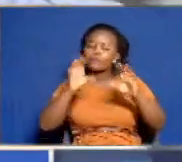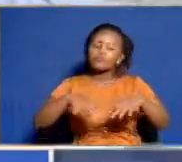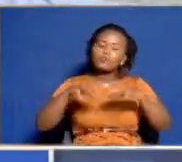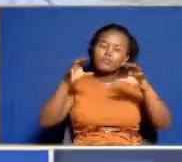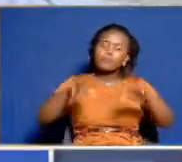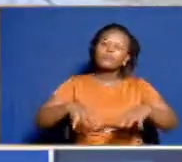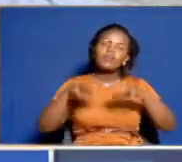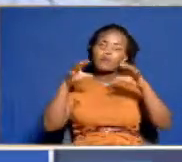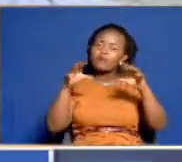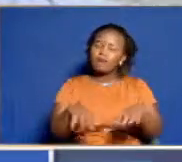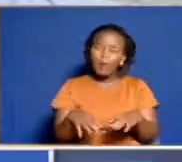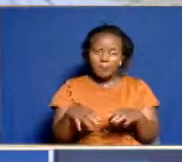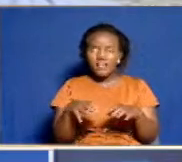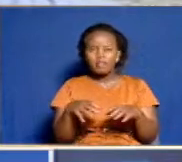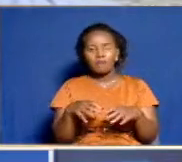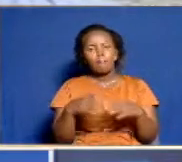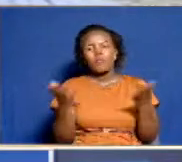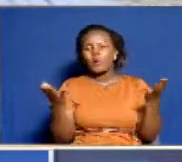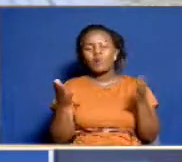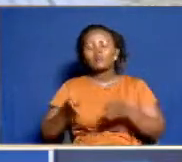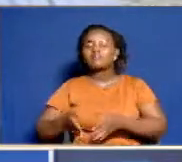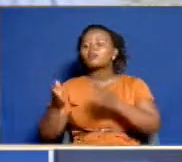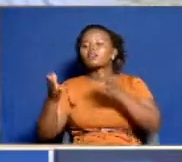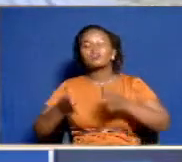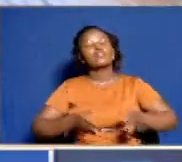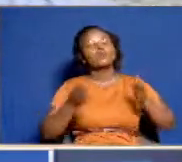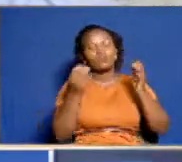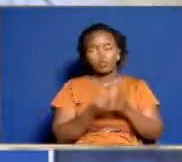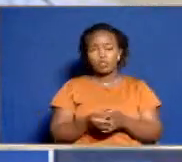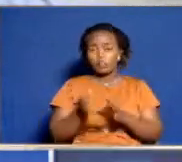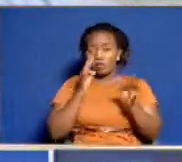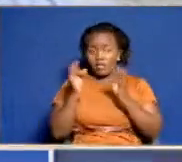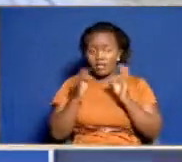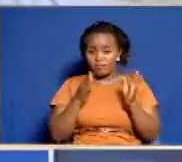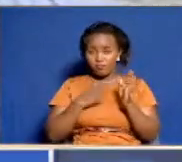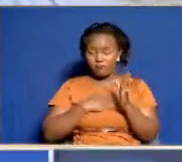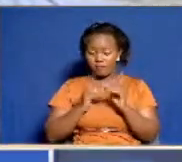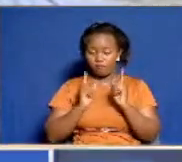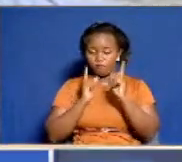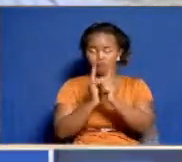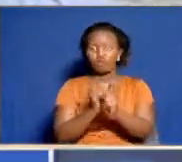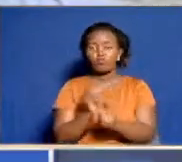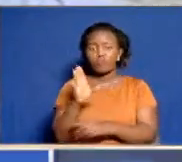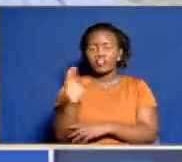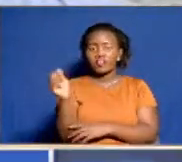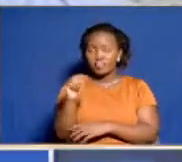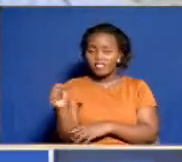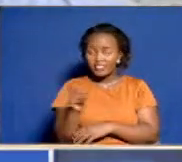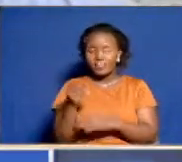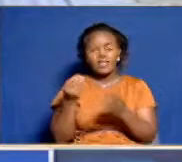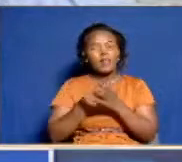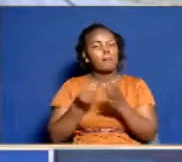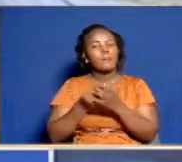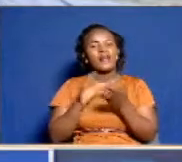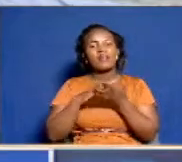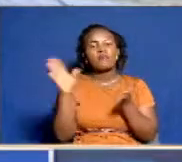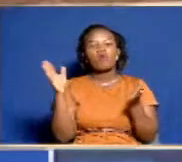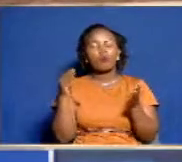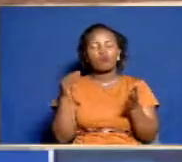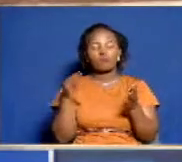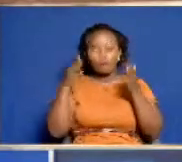ni mambo ya barabara. Kama ningekutana na yeye saa hizi, pesa mingi sana angaiweka katika